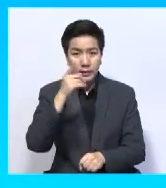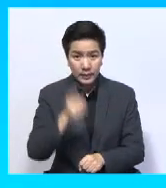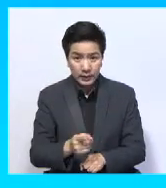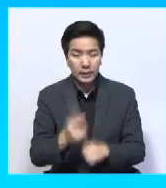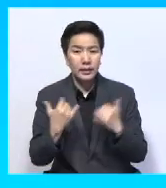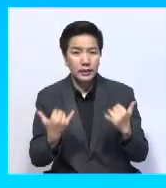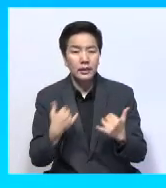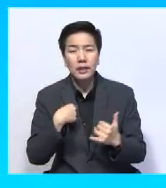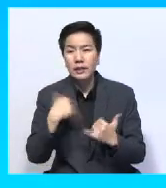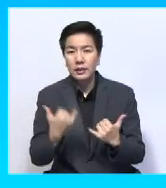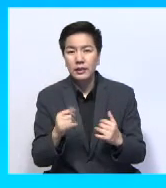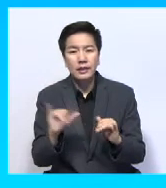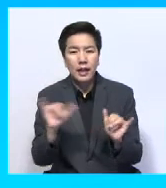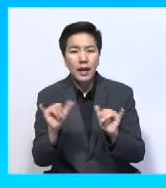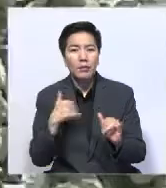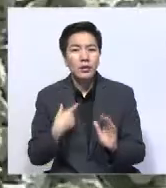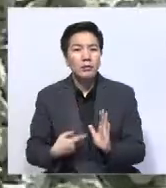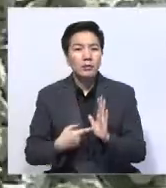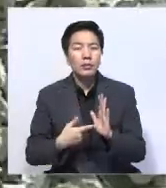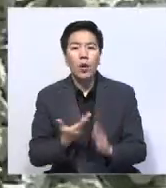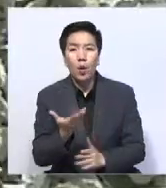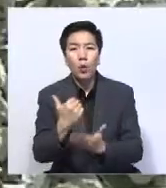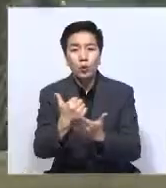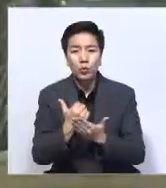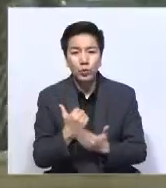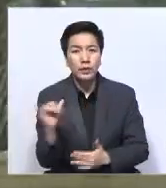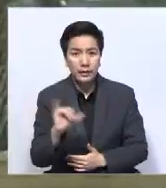ซึ่งขณะนี้ก็ยังไม่มีข้อร้องขอความช่วยเหลือนะครับพร้อม